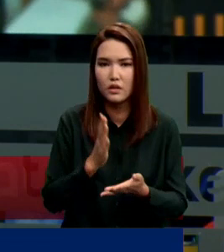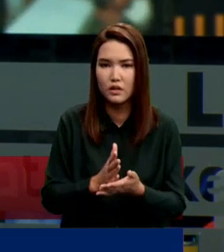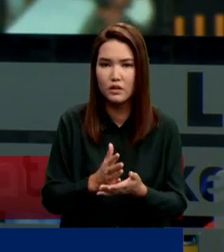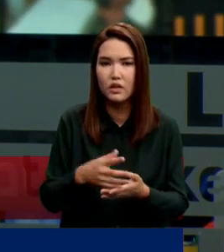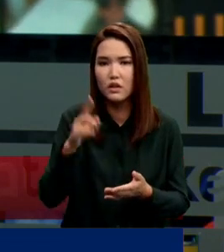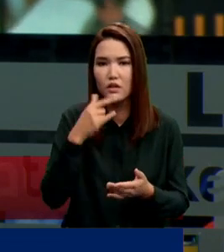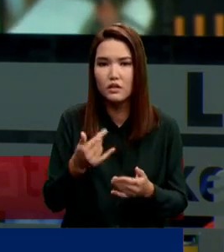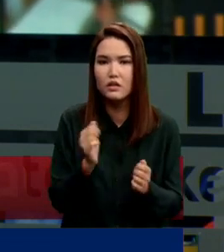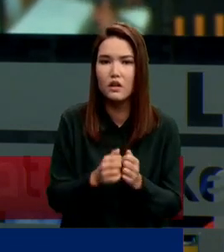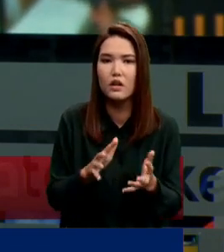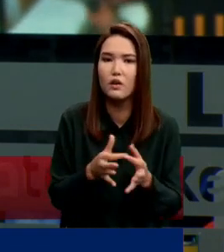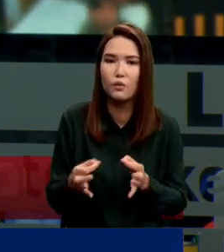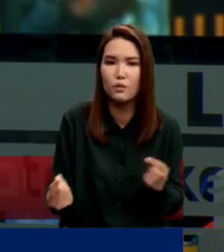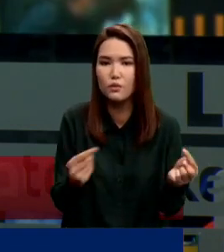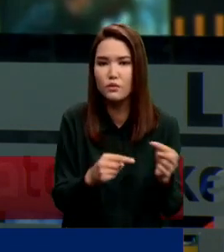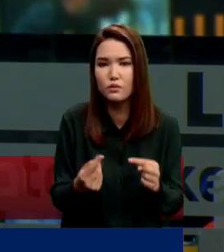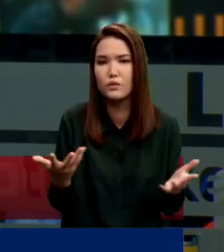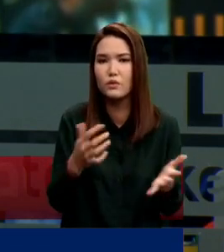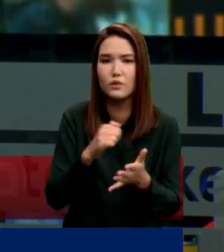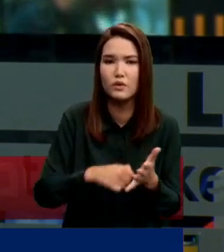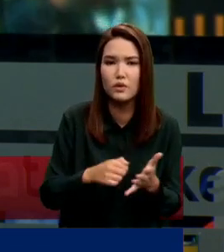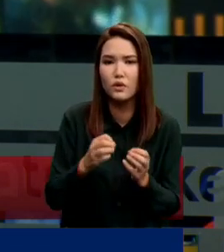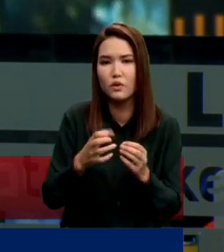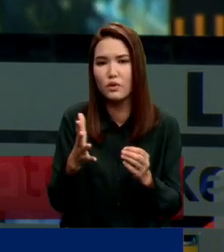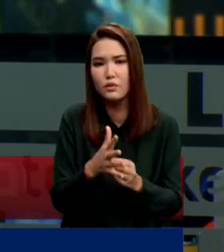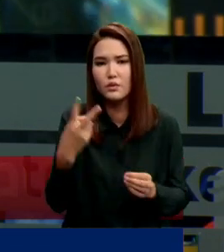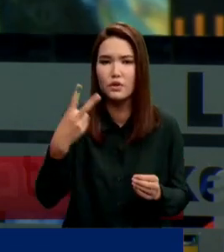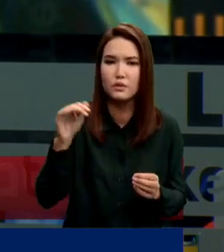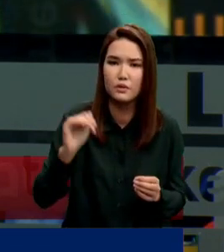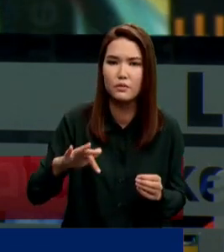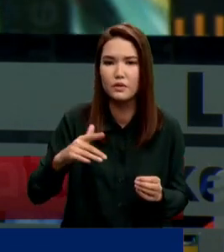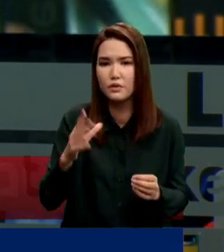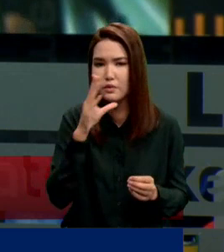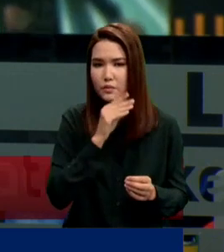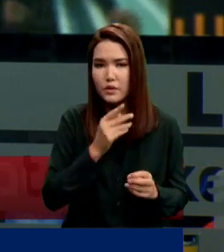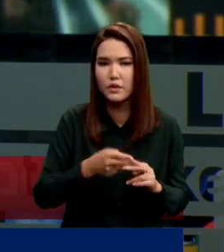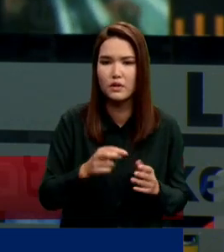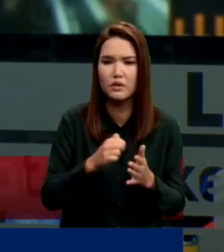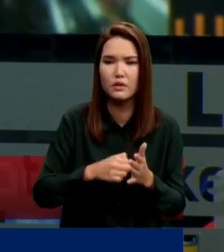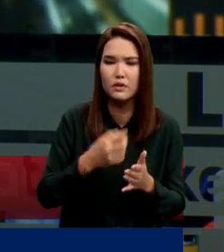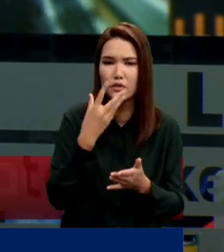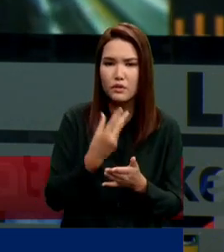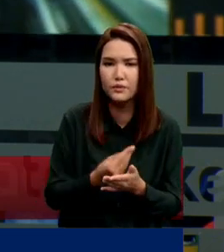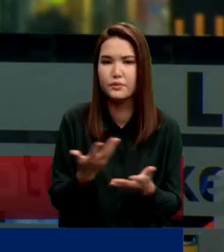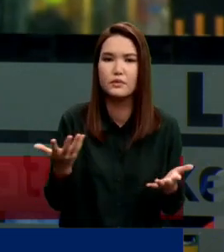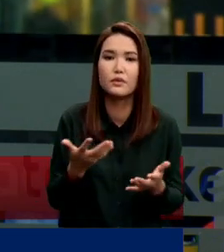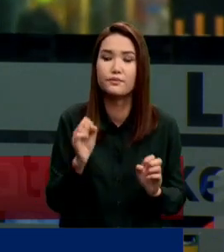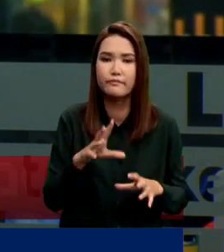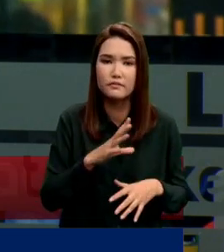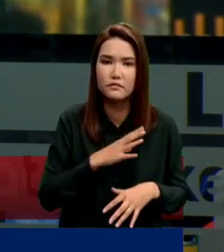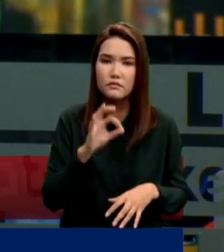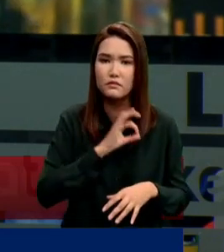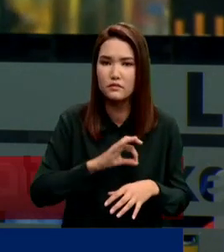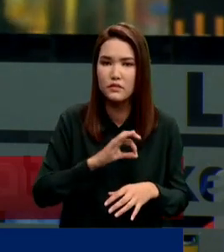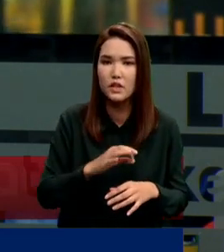емес. Әр отбасы ай сайын тек жарыққа 15-20 мың теңгеден төлеуге мәжбүр. Ол аздай берешекті өтеу үшін ауылдағы бір